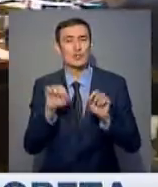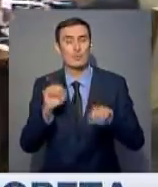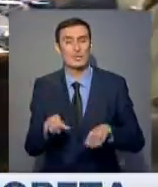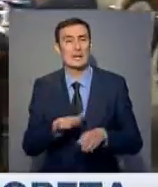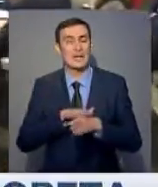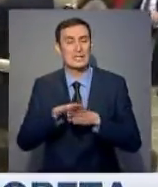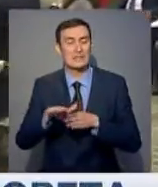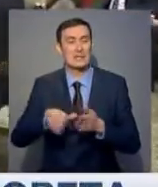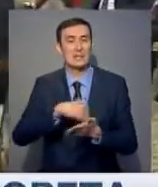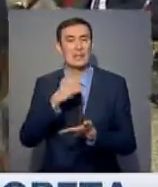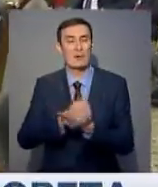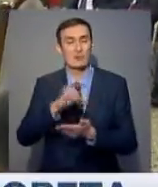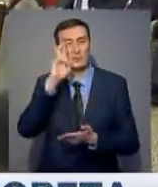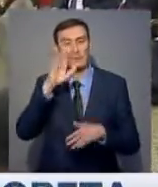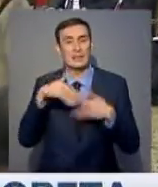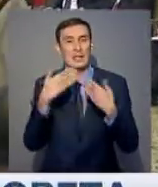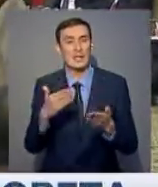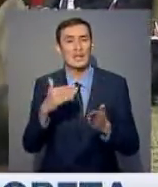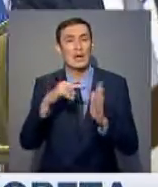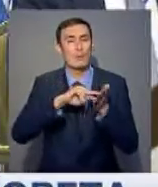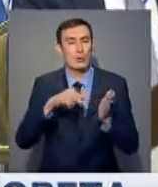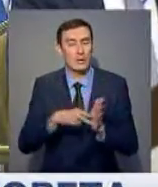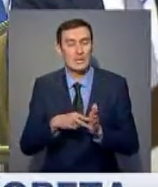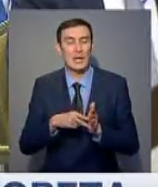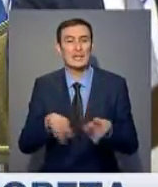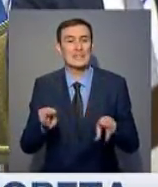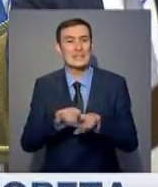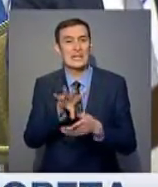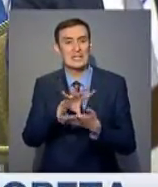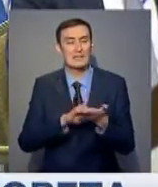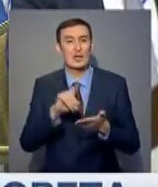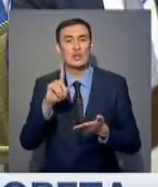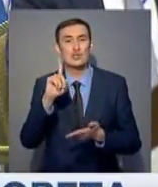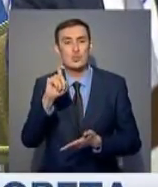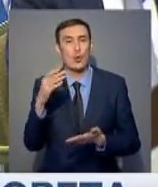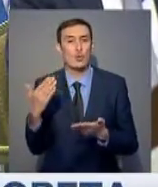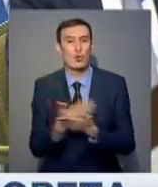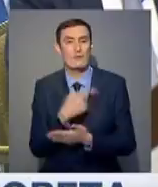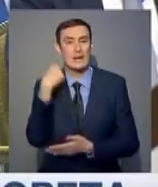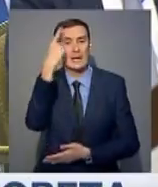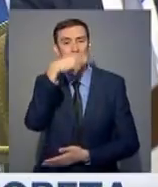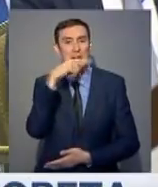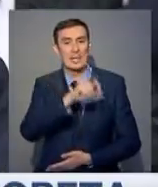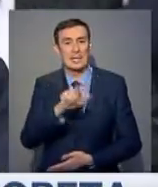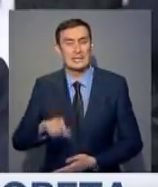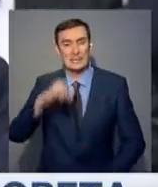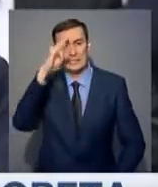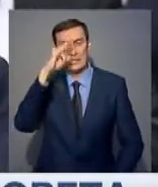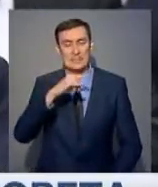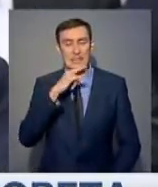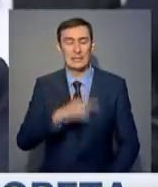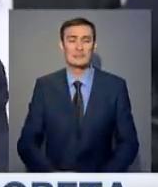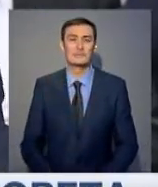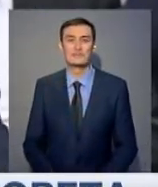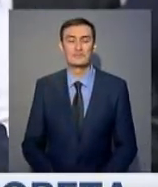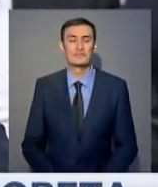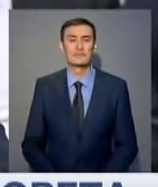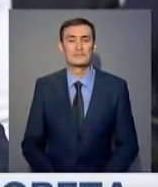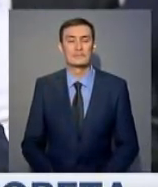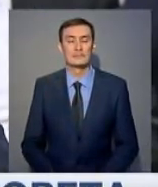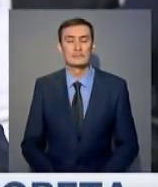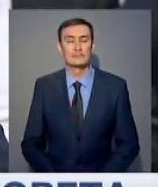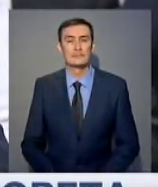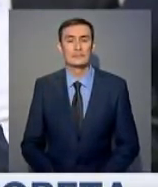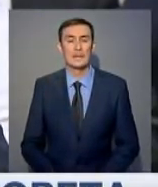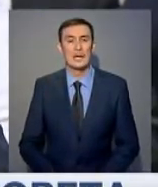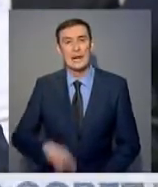президент предлагает начать с проекта по аналогии с инициативой 100 новых лиц казахстана разрыва тормозов стенда рухани джан грубо горному